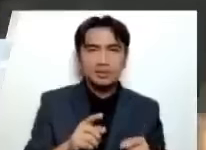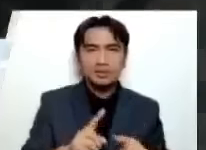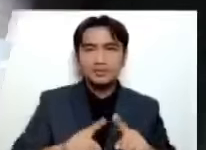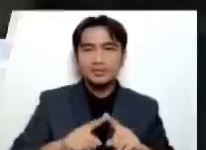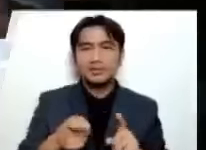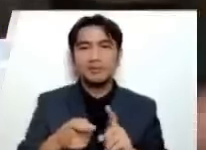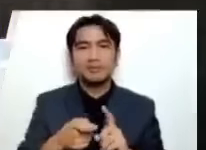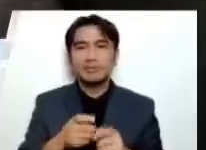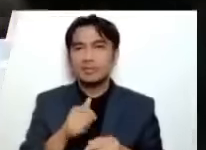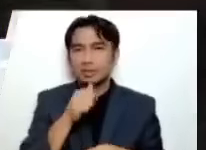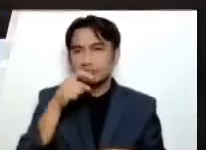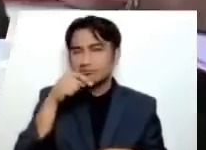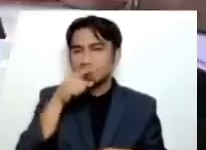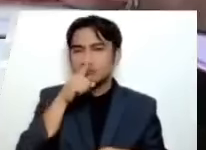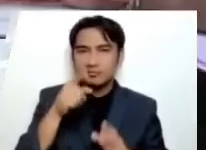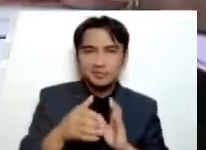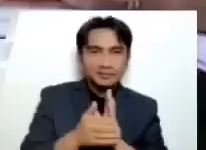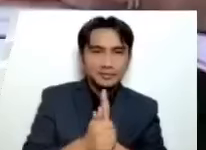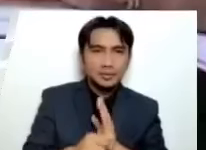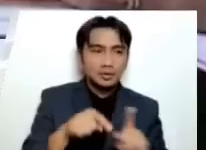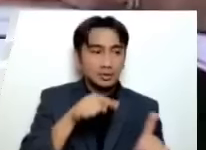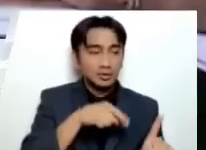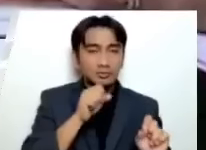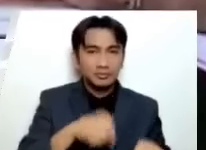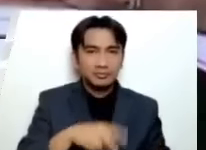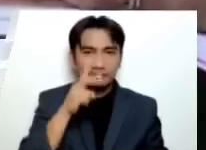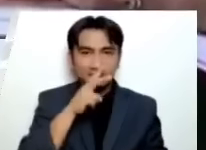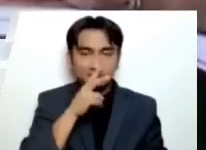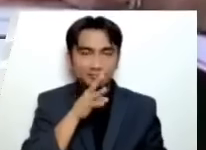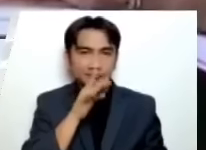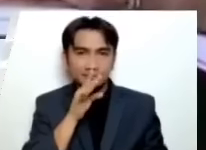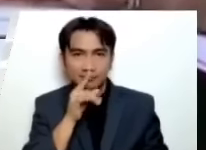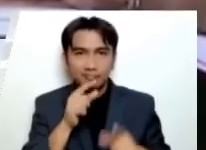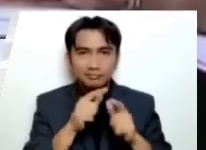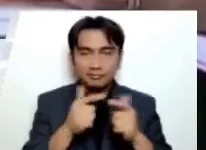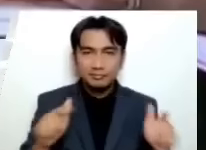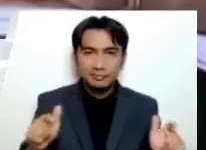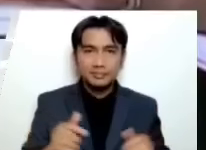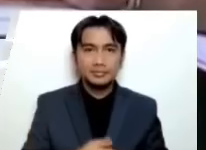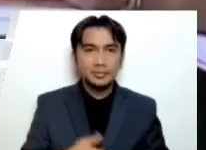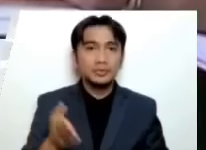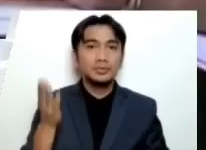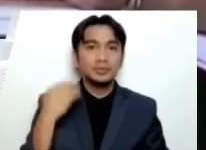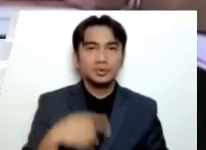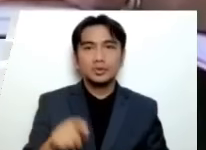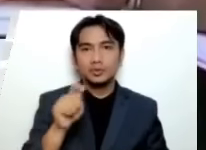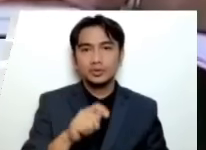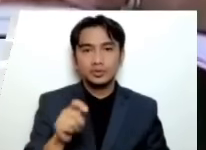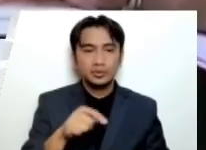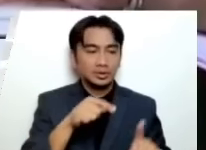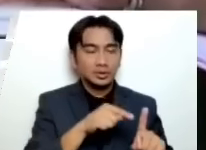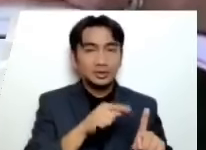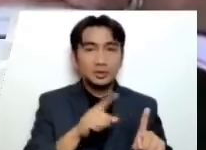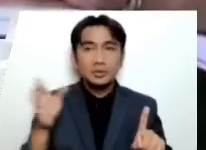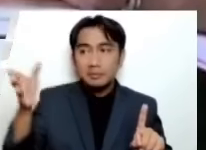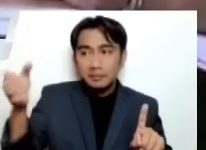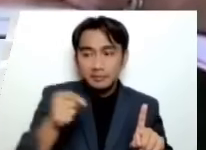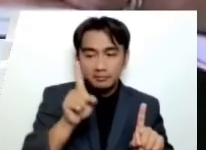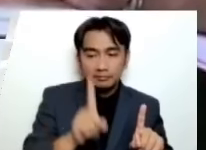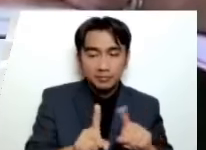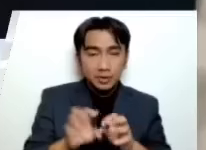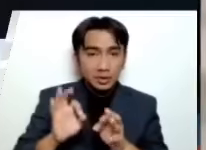daw siyang magbisaya ng kaunti. Sa pagdinig sa Senado noong Martes, gumamit ng interpreter si Yang at sinabi niyang